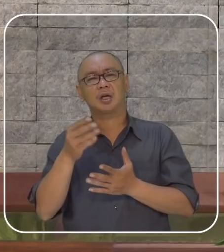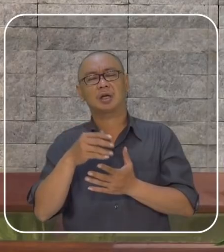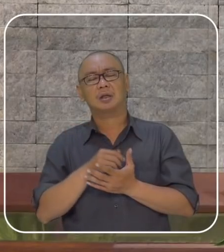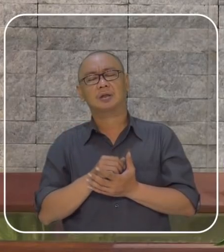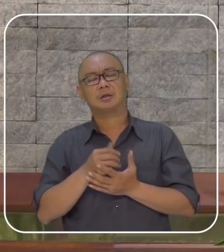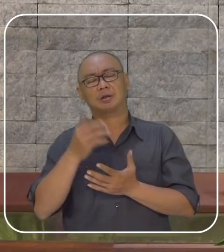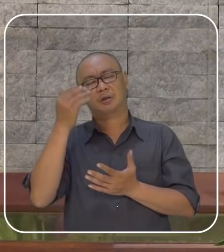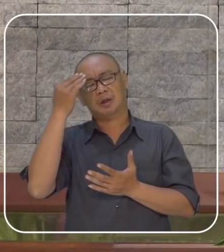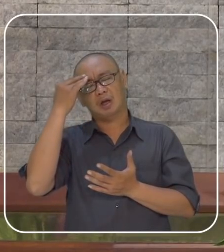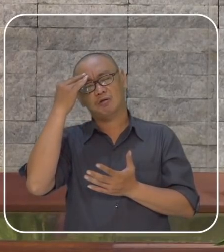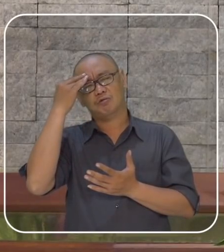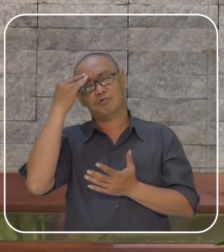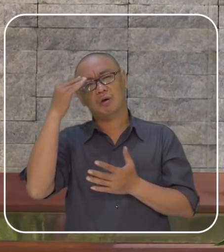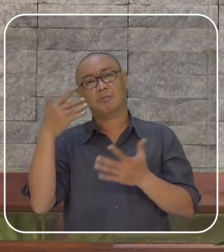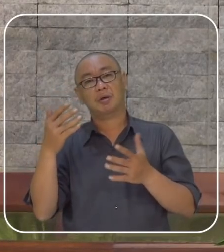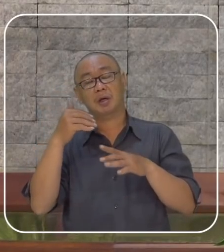dalam hati manusia.